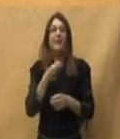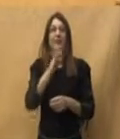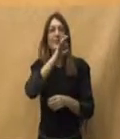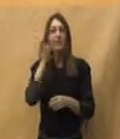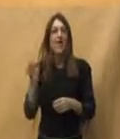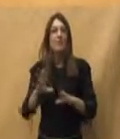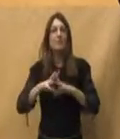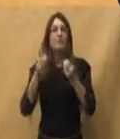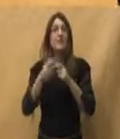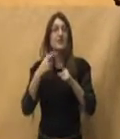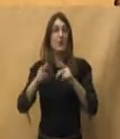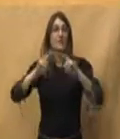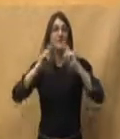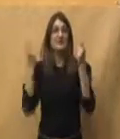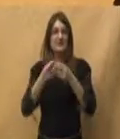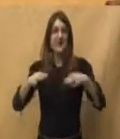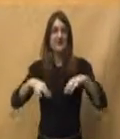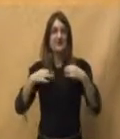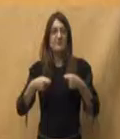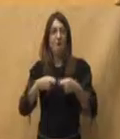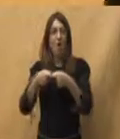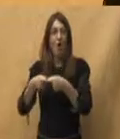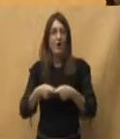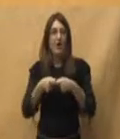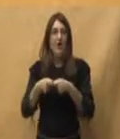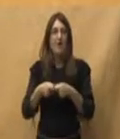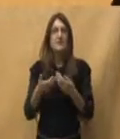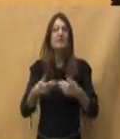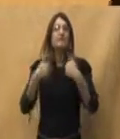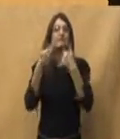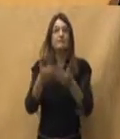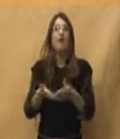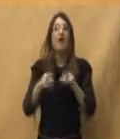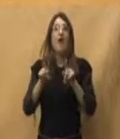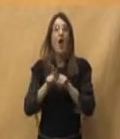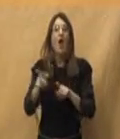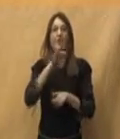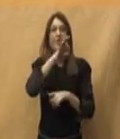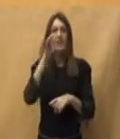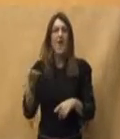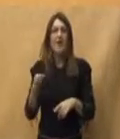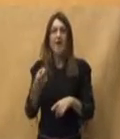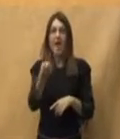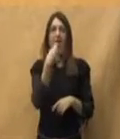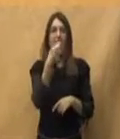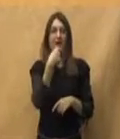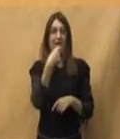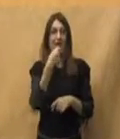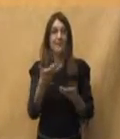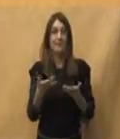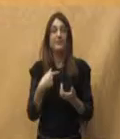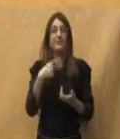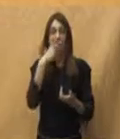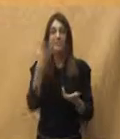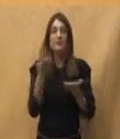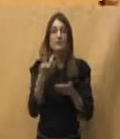je Svjetska zdravstvena organizacija ga posvetila kao danu hrane. Pa da vidimo gdje smo mi to,